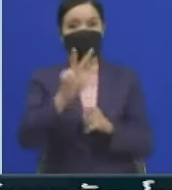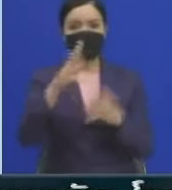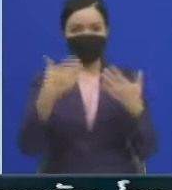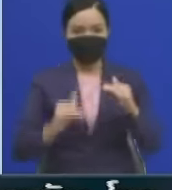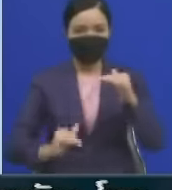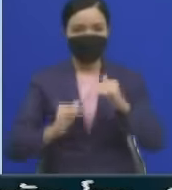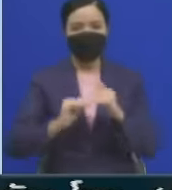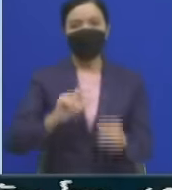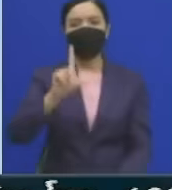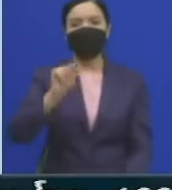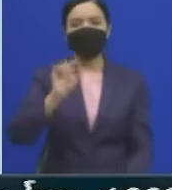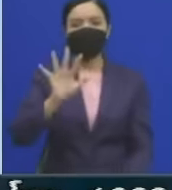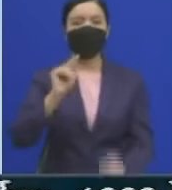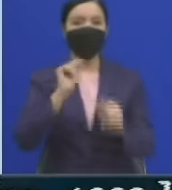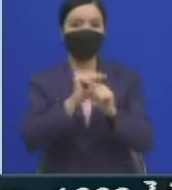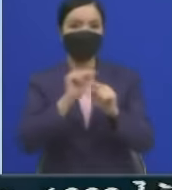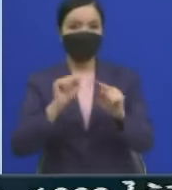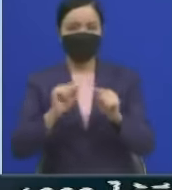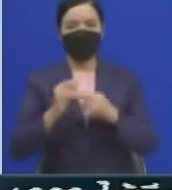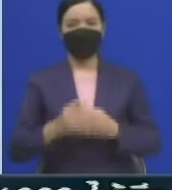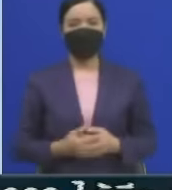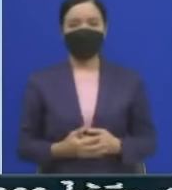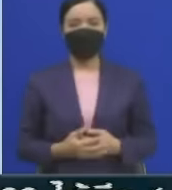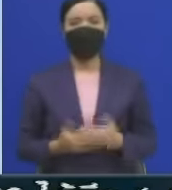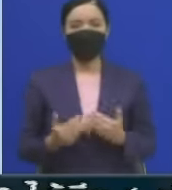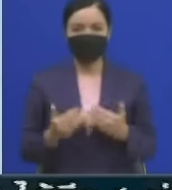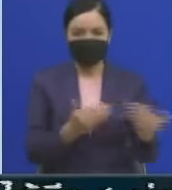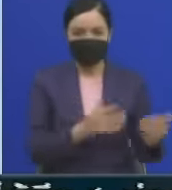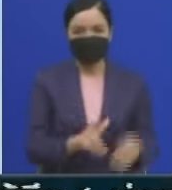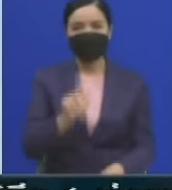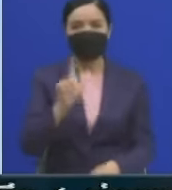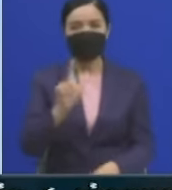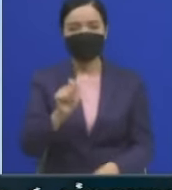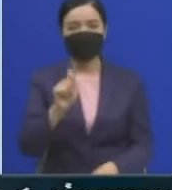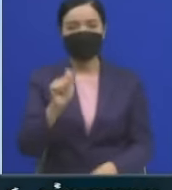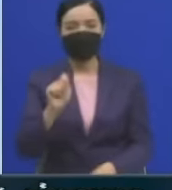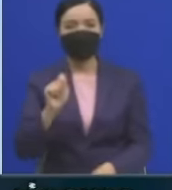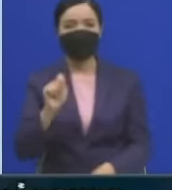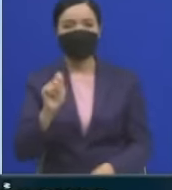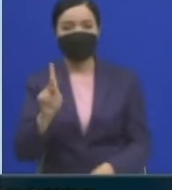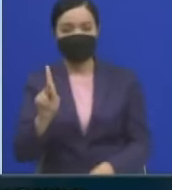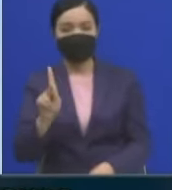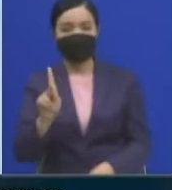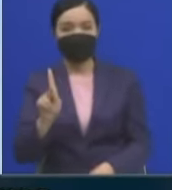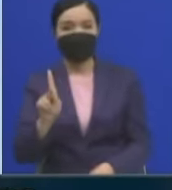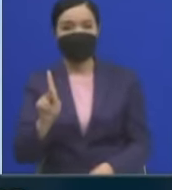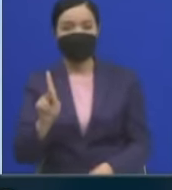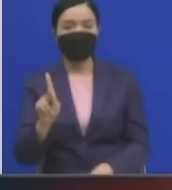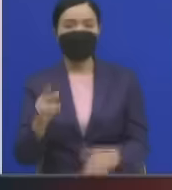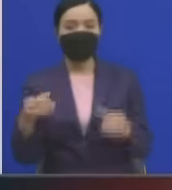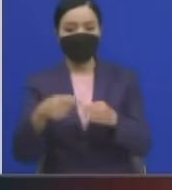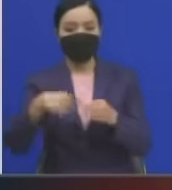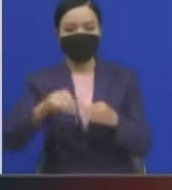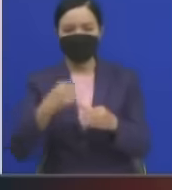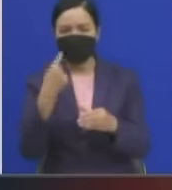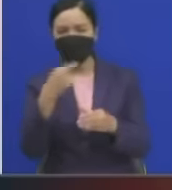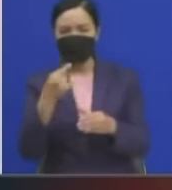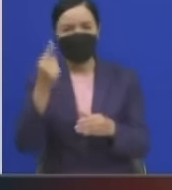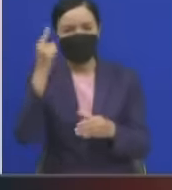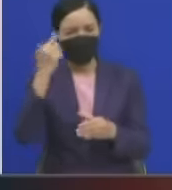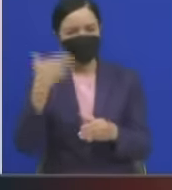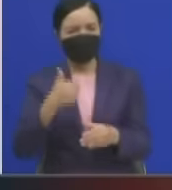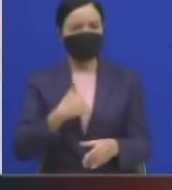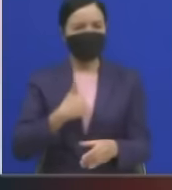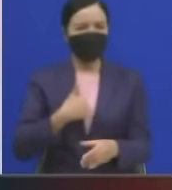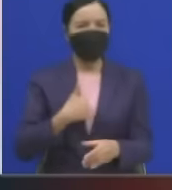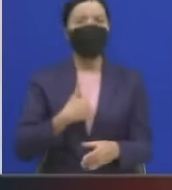เกือบ 25% เข็ม3นะฮะแล้วก็ชุด ATK ทีนี้ที่นายกกำชับว่าใครที่มีพิรุธตัวเองรู้อยู่